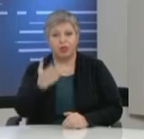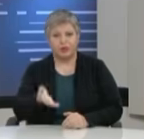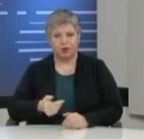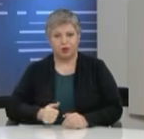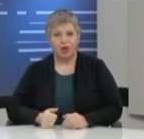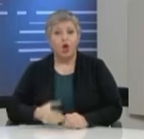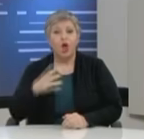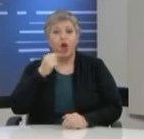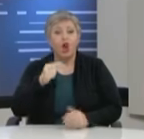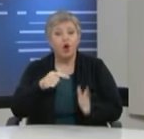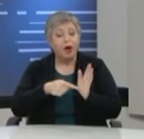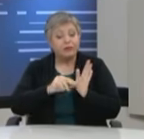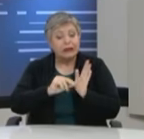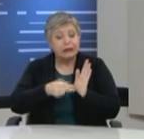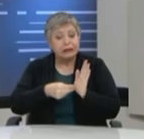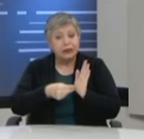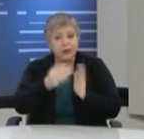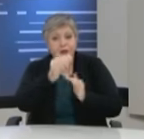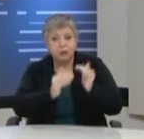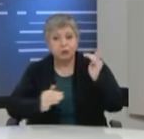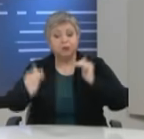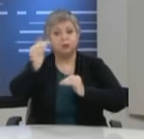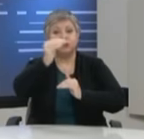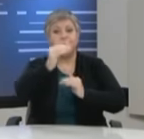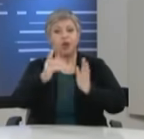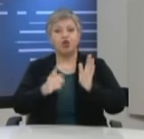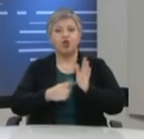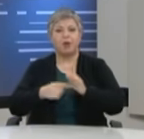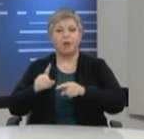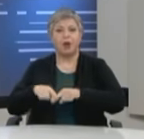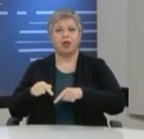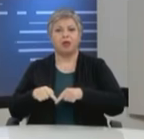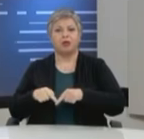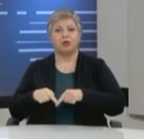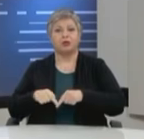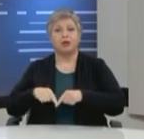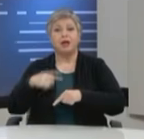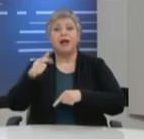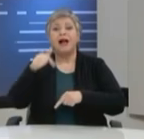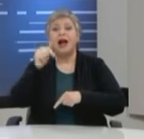ισχύ από κάθε νόμο. Το διεθνές δίκαιο την καθιστά